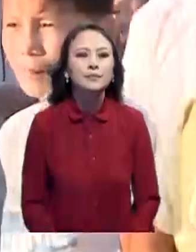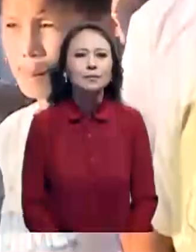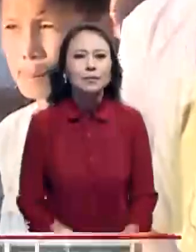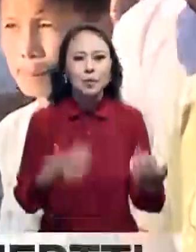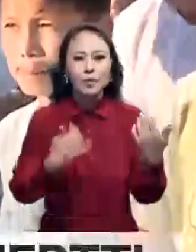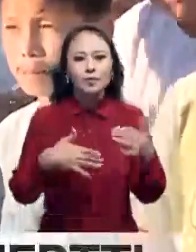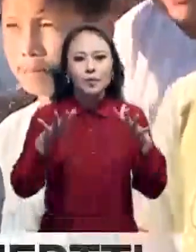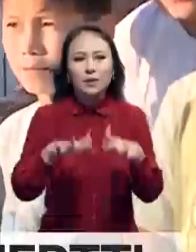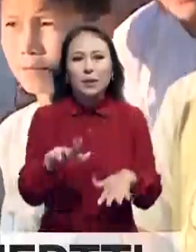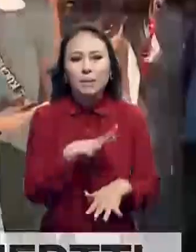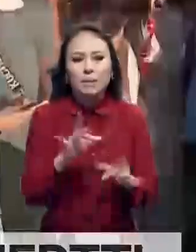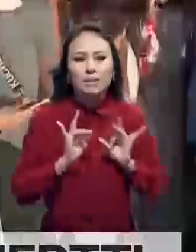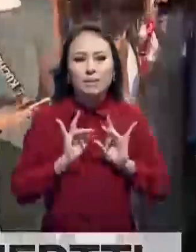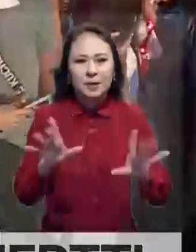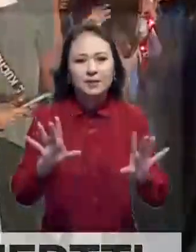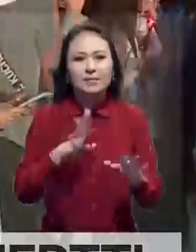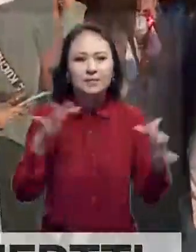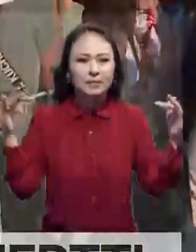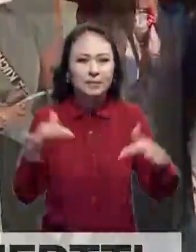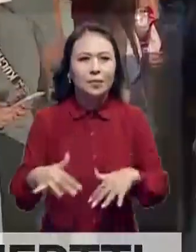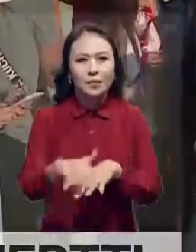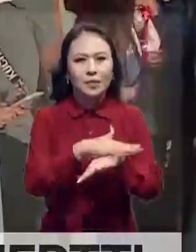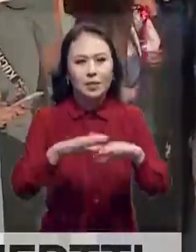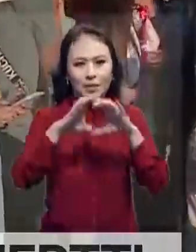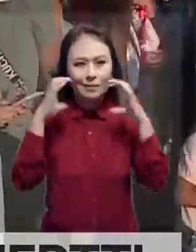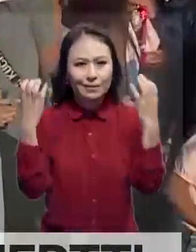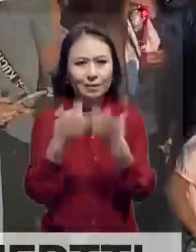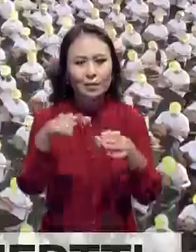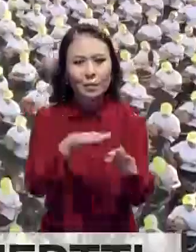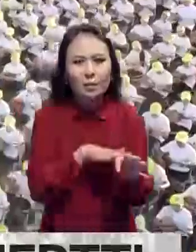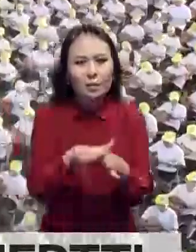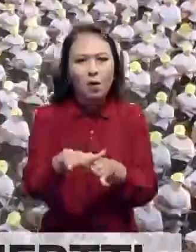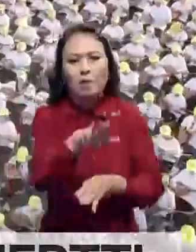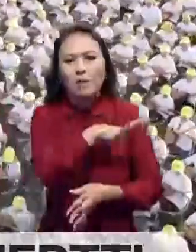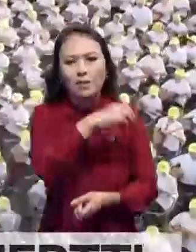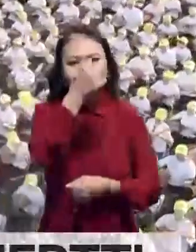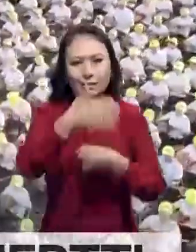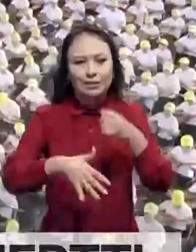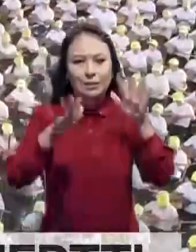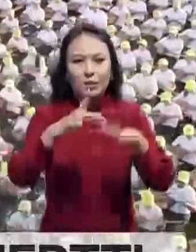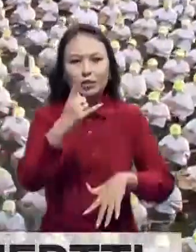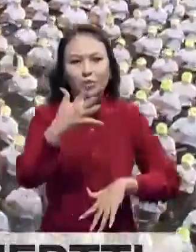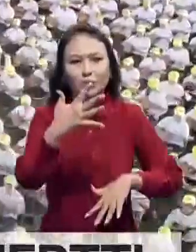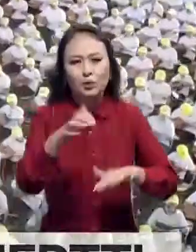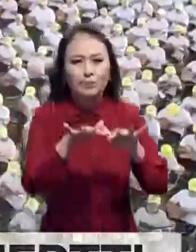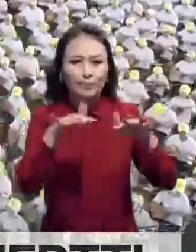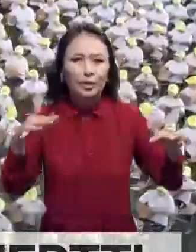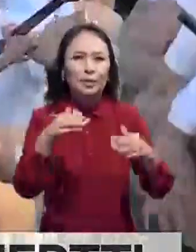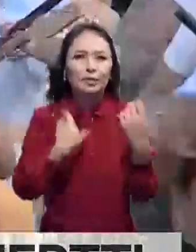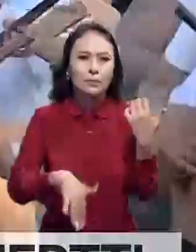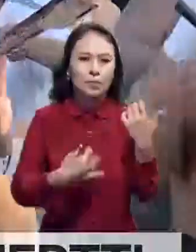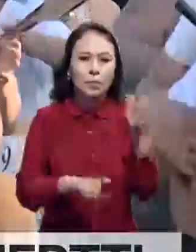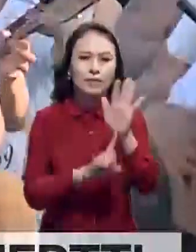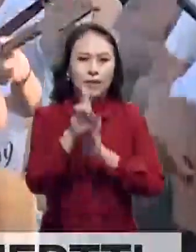Ұлттық аспапты ұлықтаған мерекелік шараға жиналған халық үлкен стадион үшін лық толтырды. Ортада 1500 адамнан тұратын домбырашылар